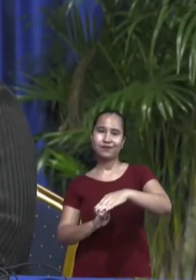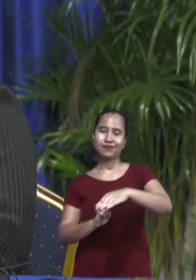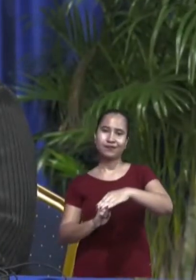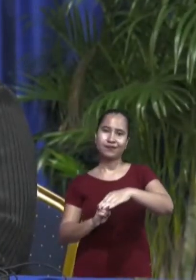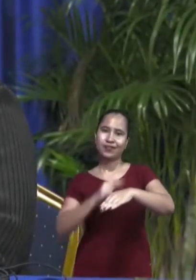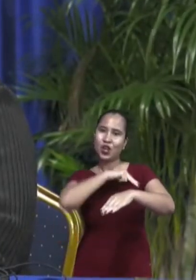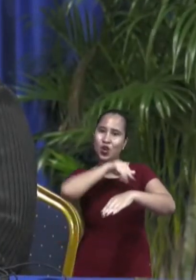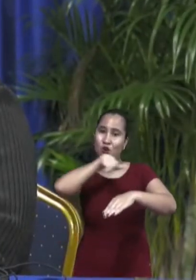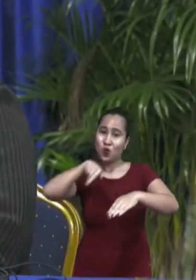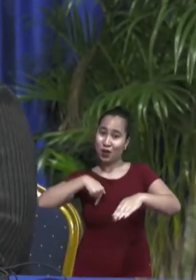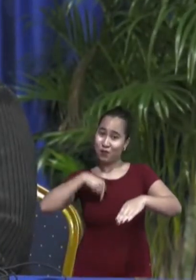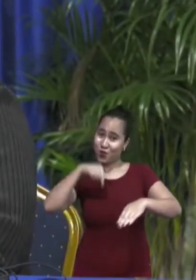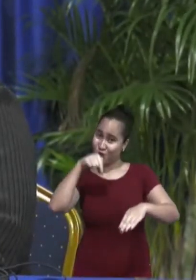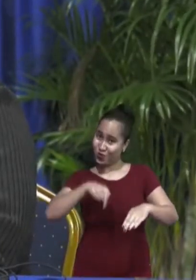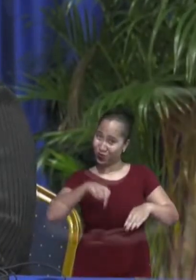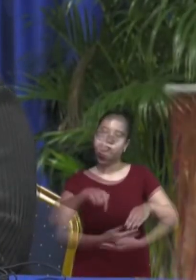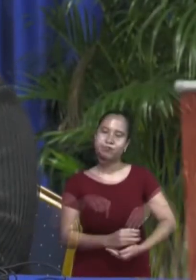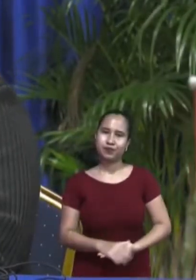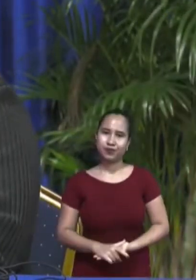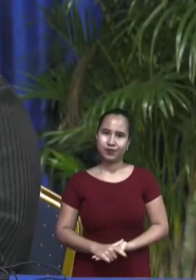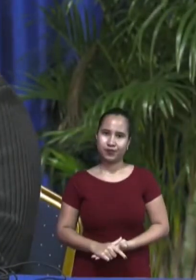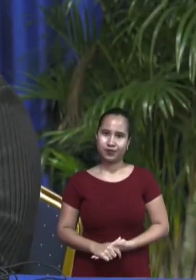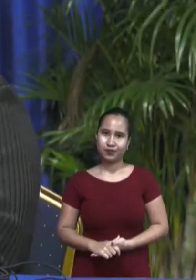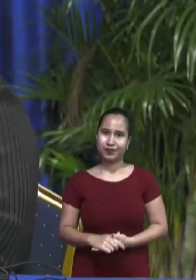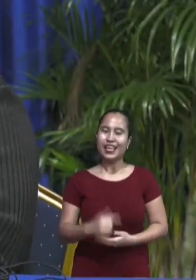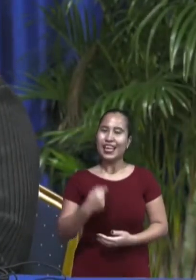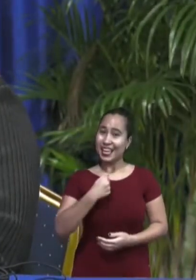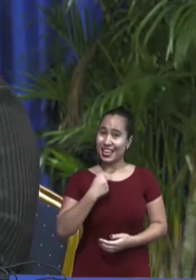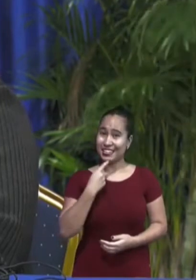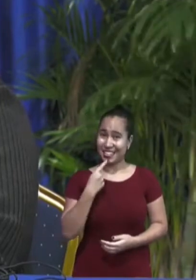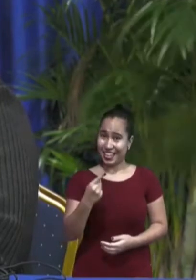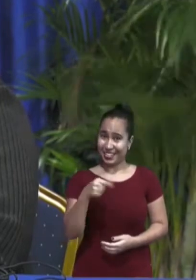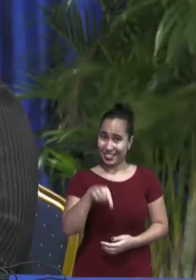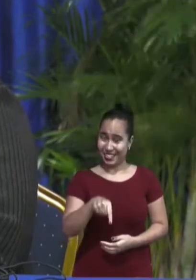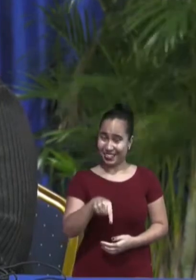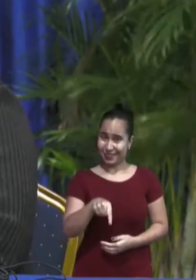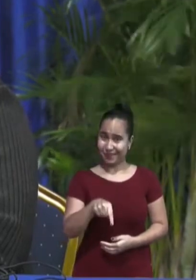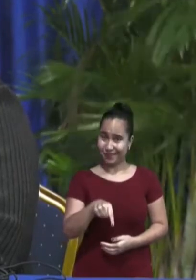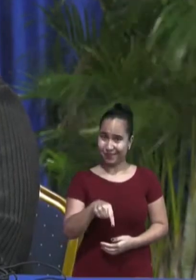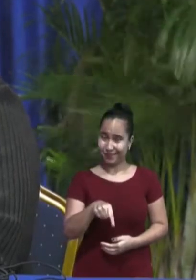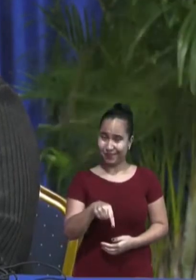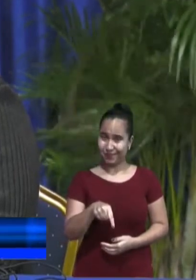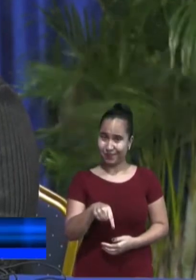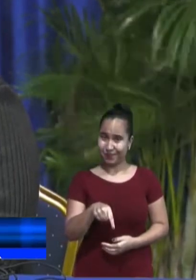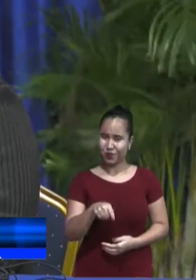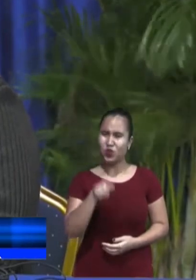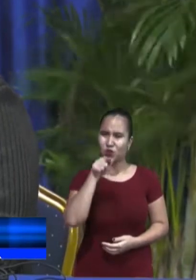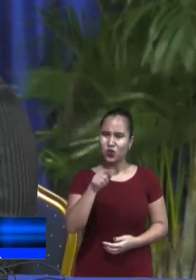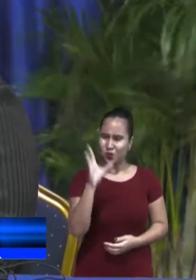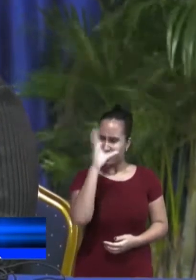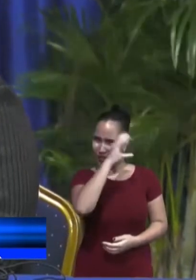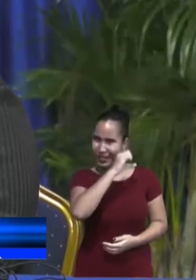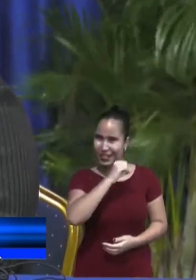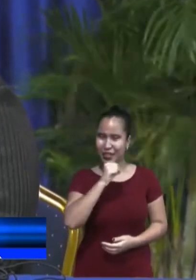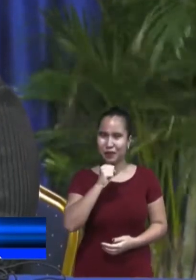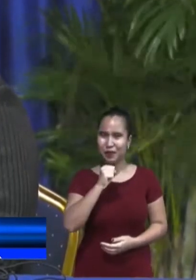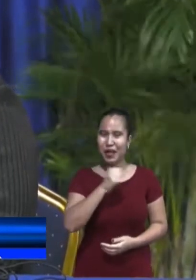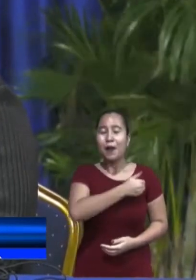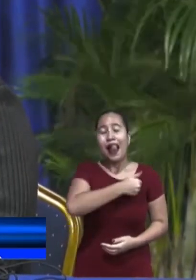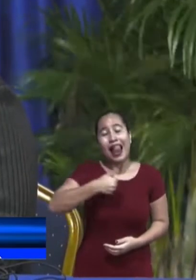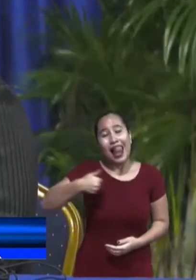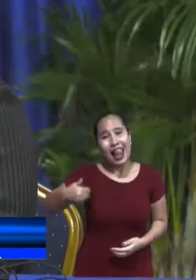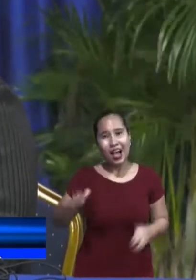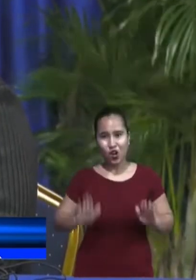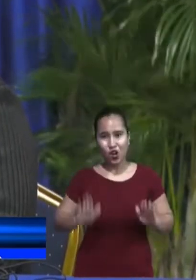geven. Ik geef deze mededeling en u zult begrijpen dat ik lang heb gewacht om